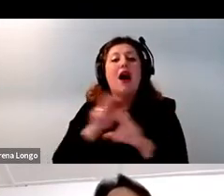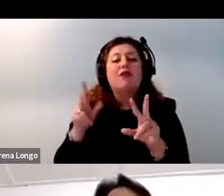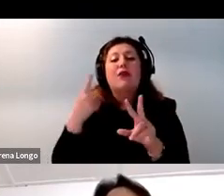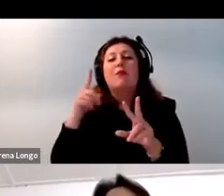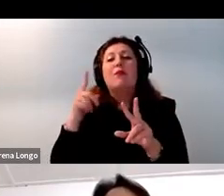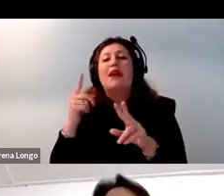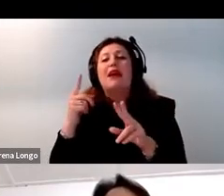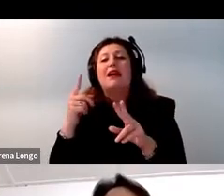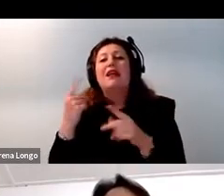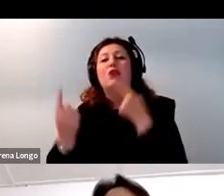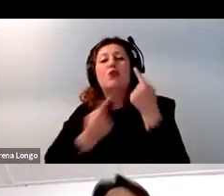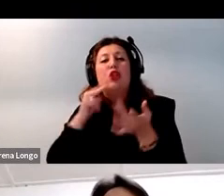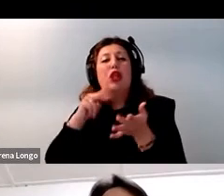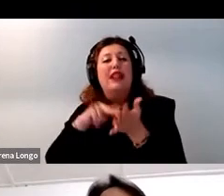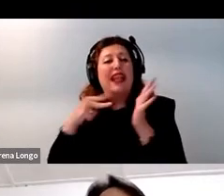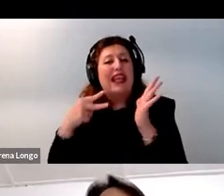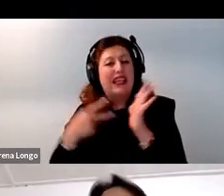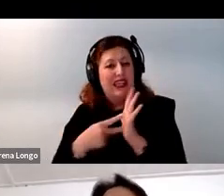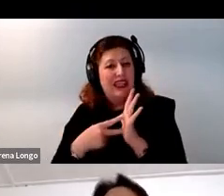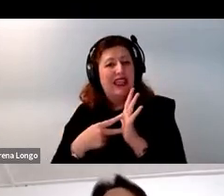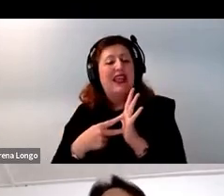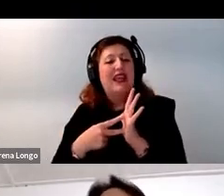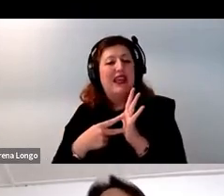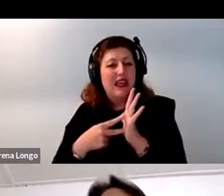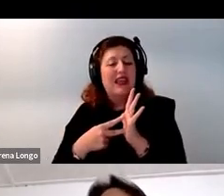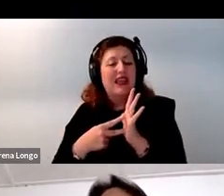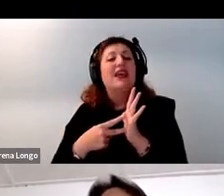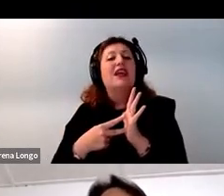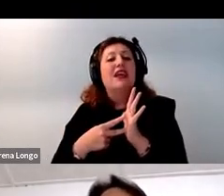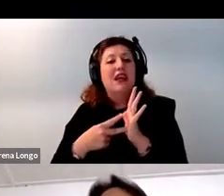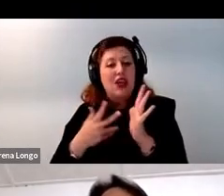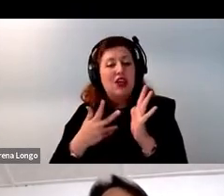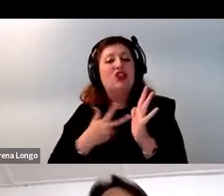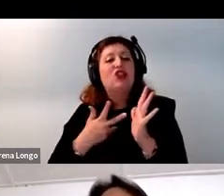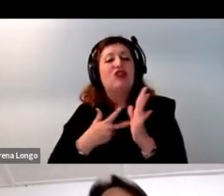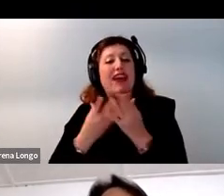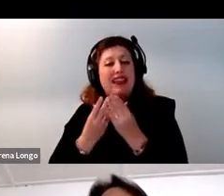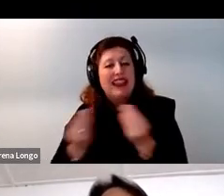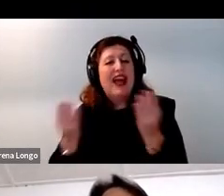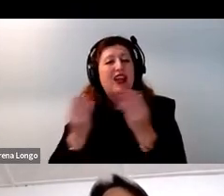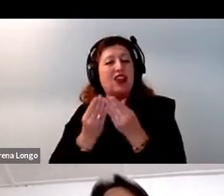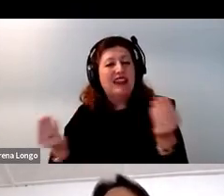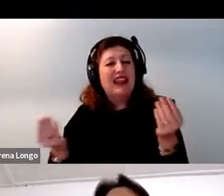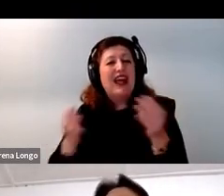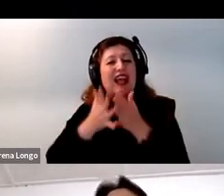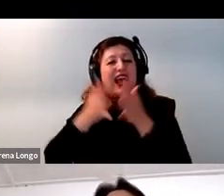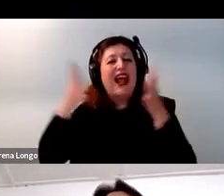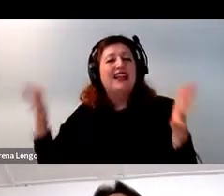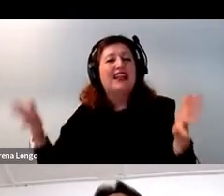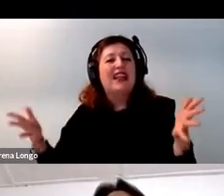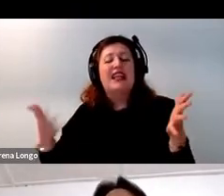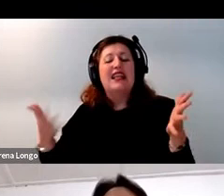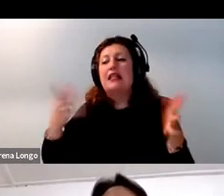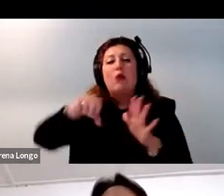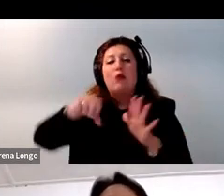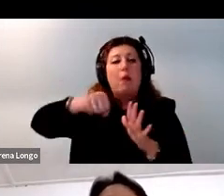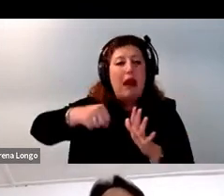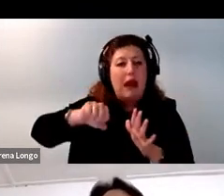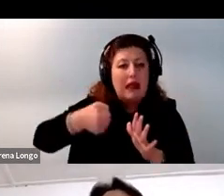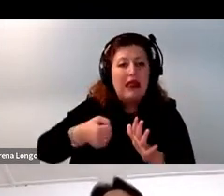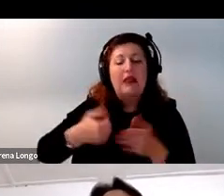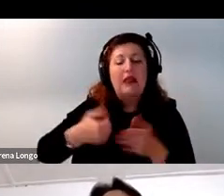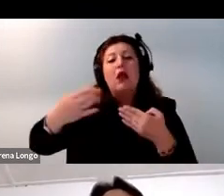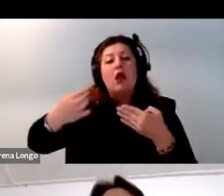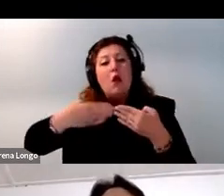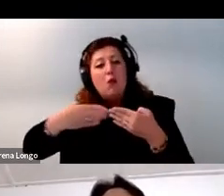persone tecniche io ne ho vista molta. Quindi quando insistevamo tanto sulle dimensioni, sulle maniglie, sulle porte di un certo tipo,